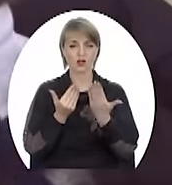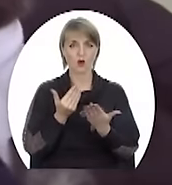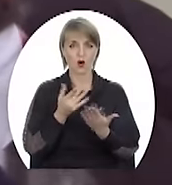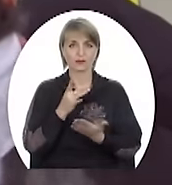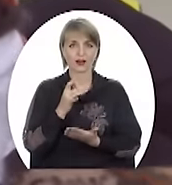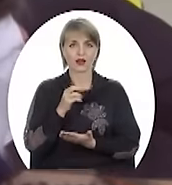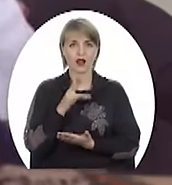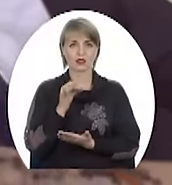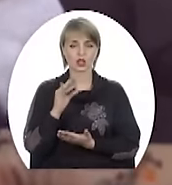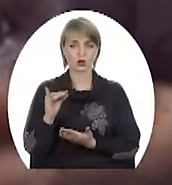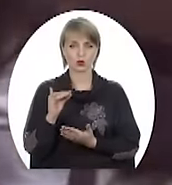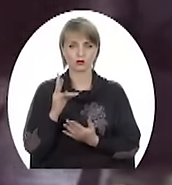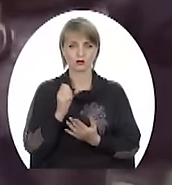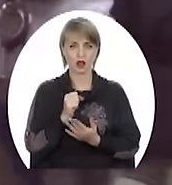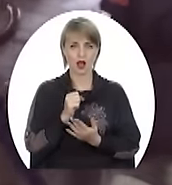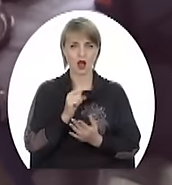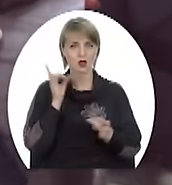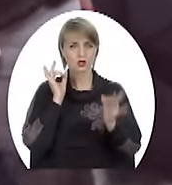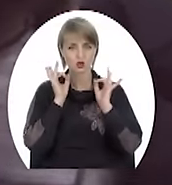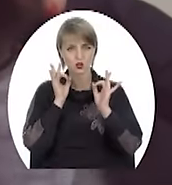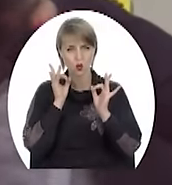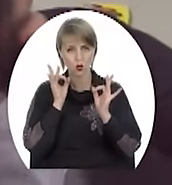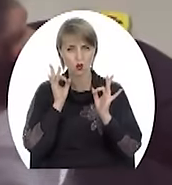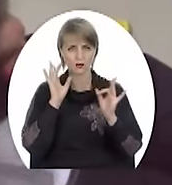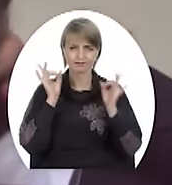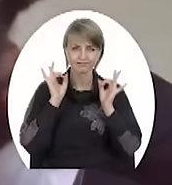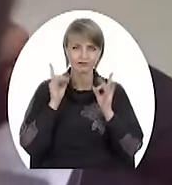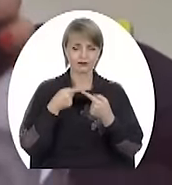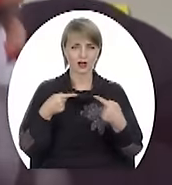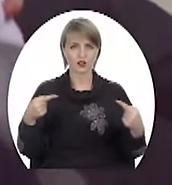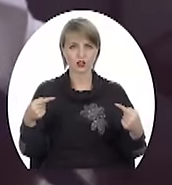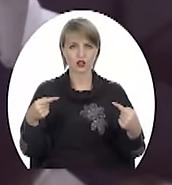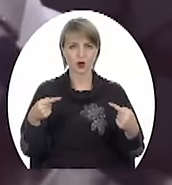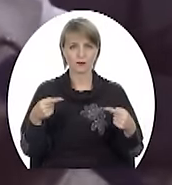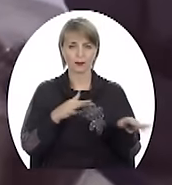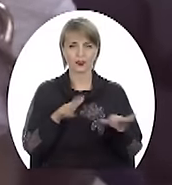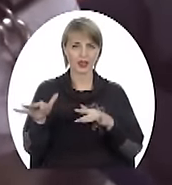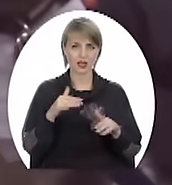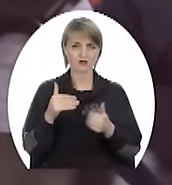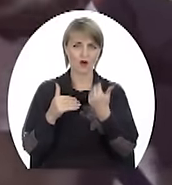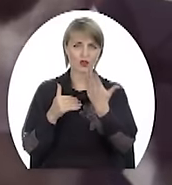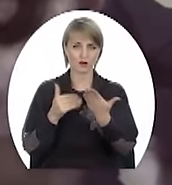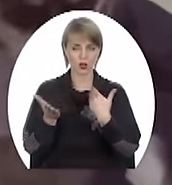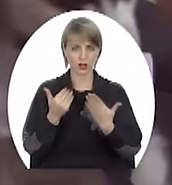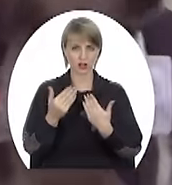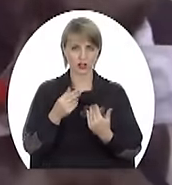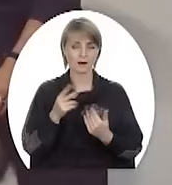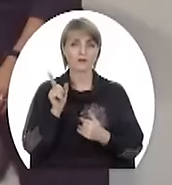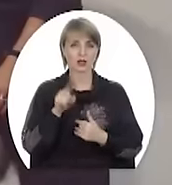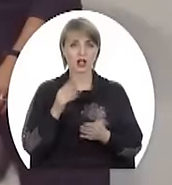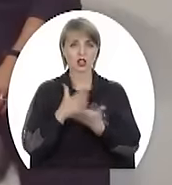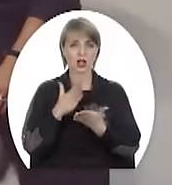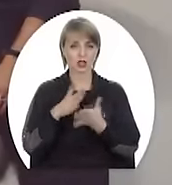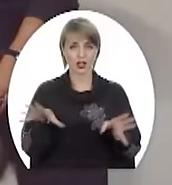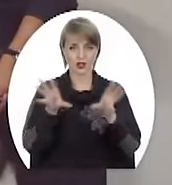на шум, гам, там, на различного рода действия в его сторону, то есть даже непосредственно нахождение с